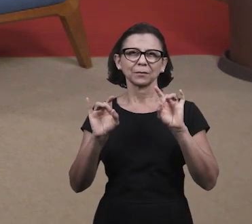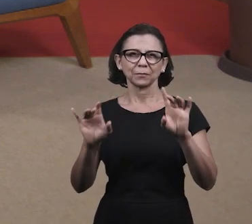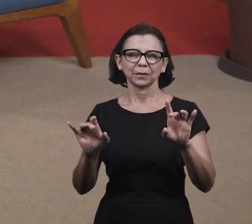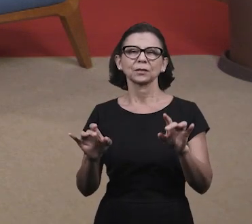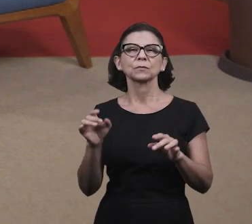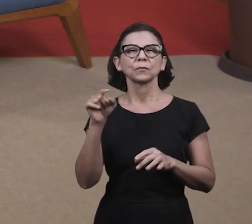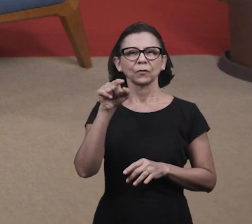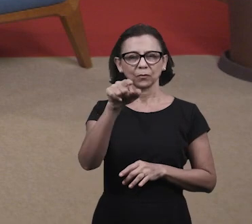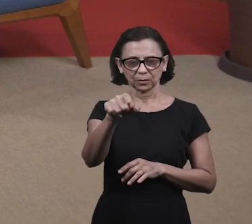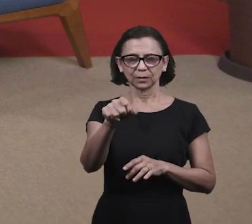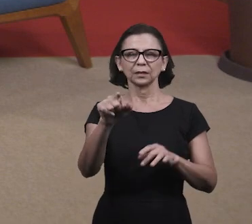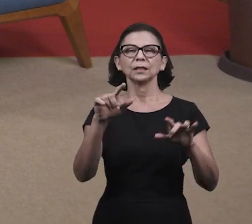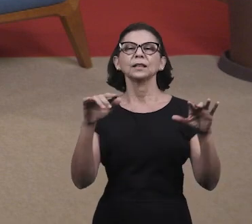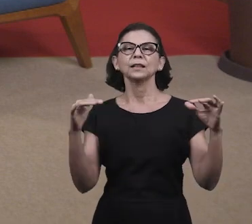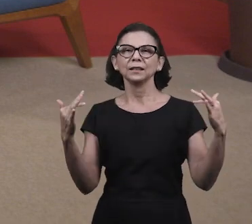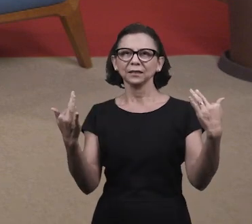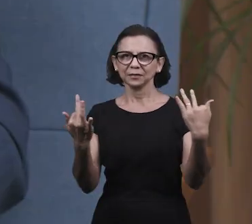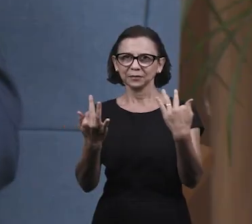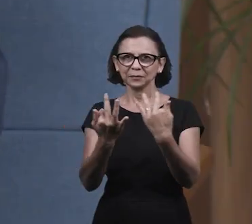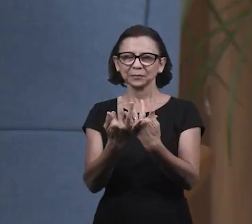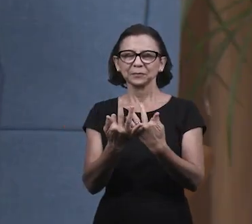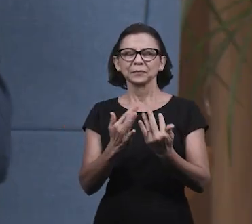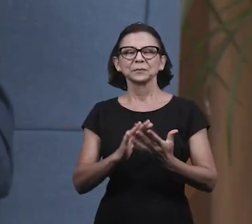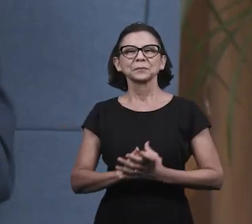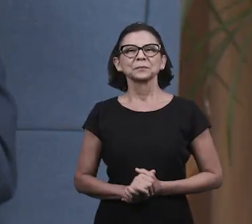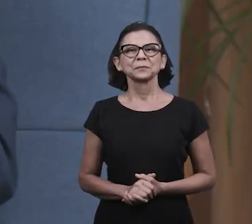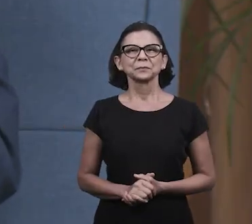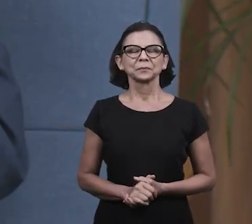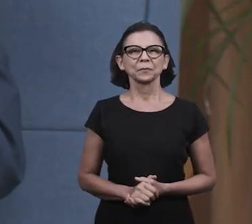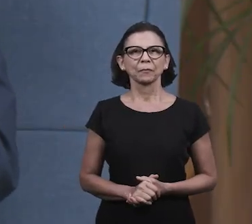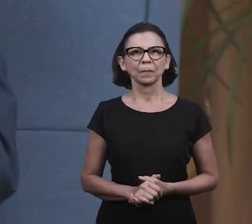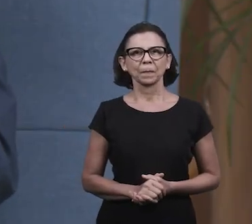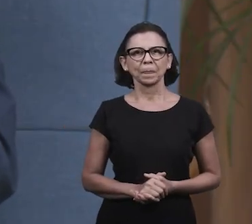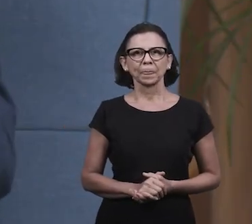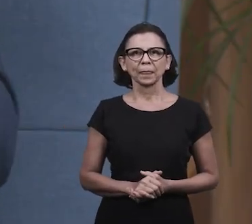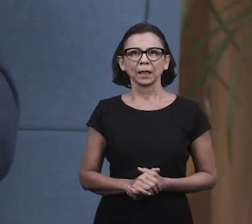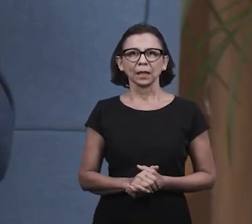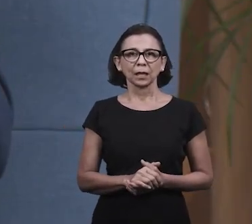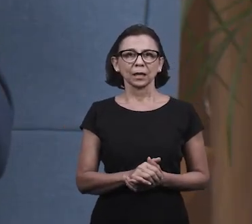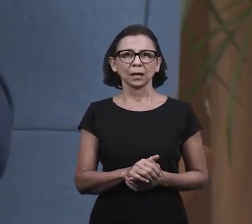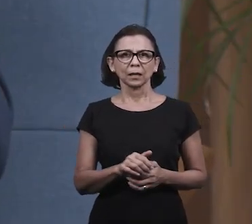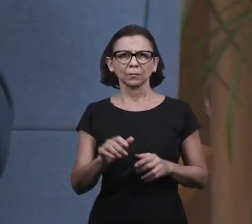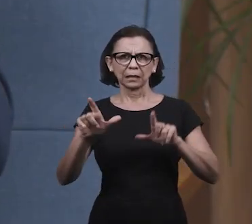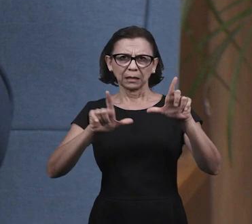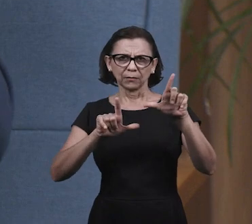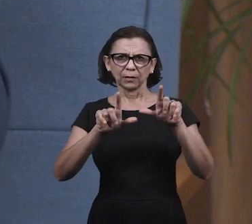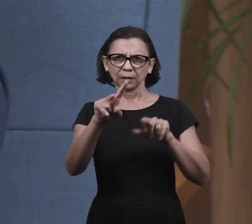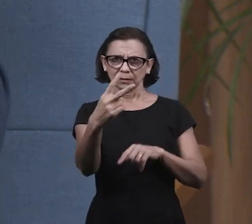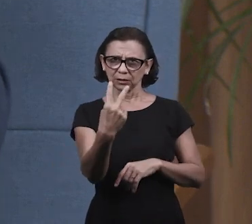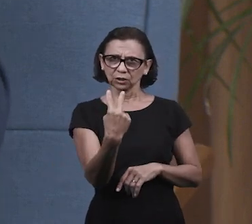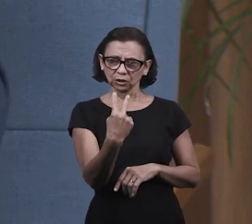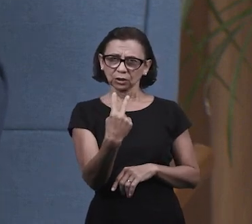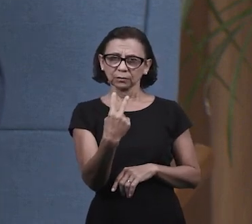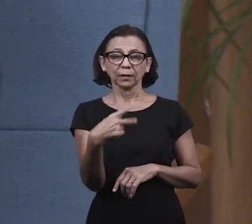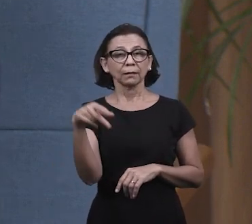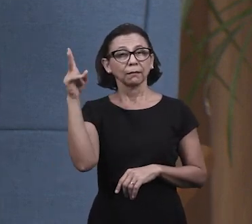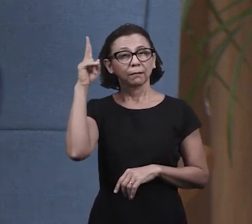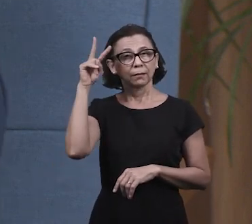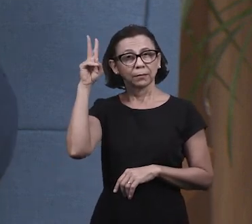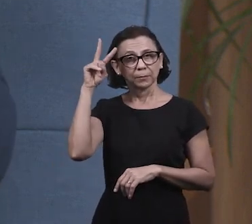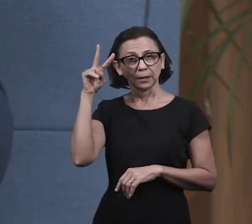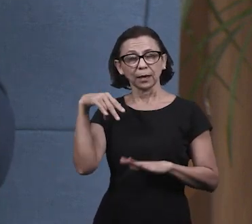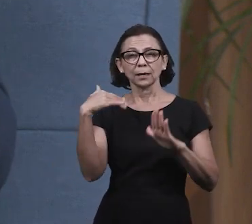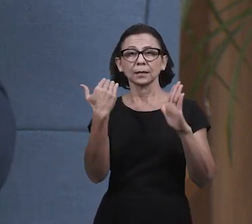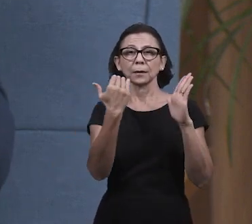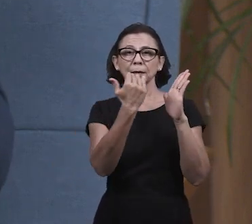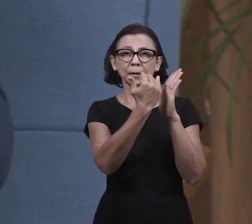vous et pour toute votre famille. Et pour vous qui nous assistez à partir de la télévision, je veux vous rappeler que cette